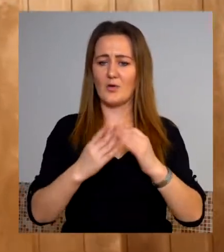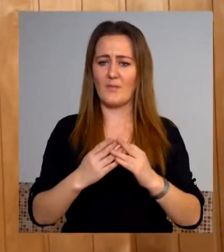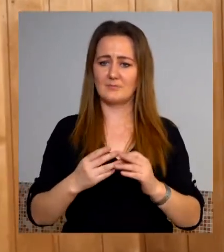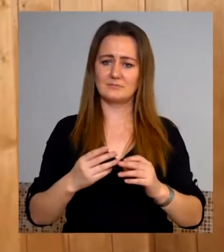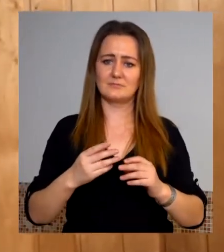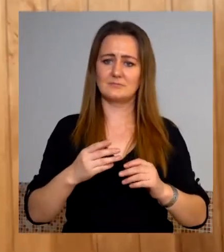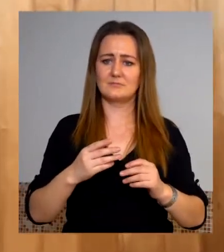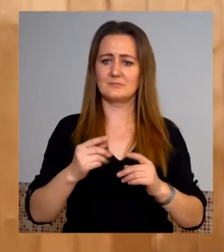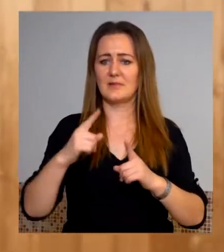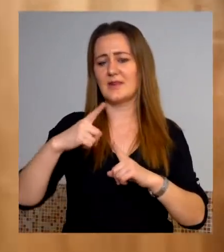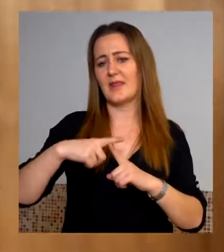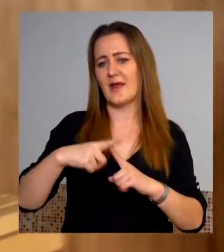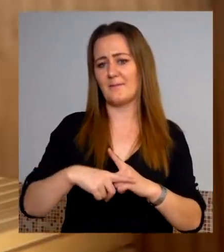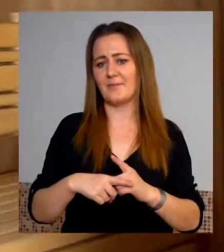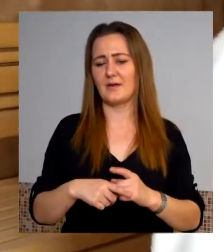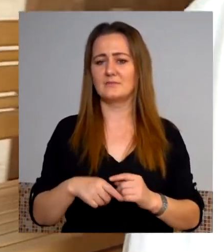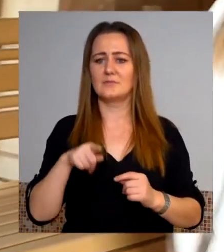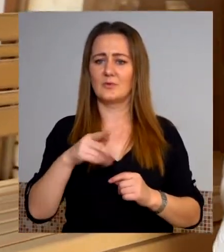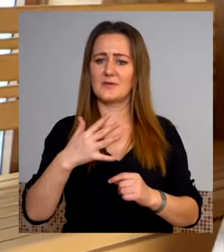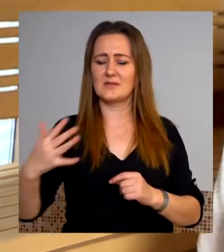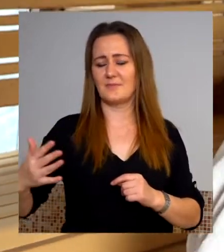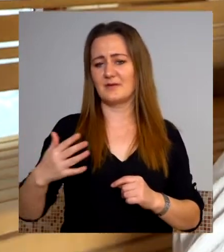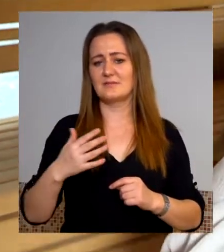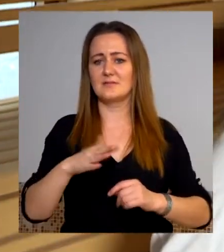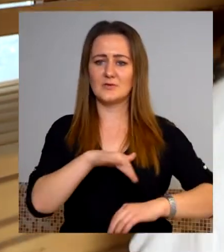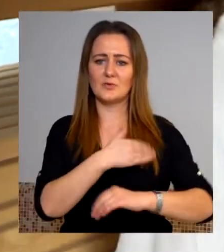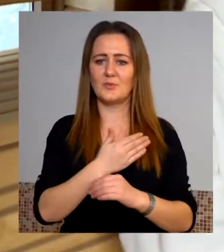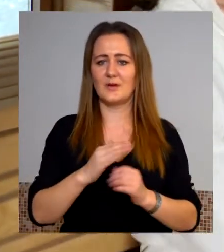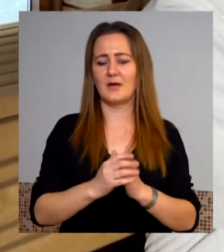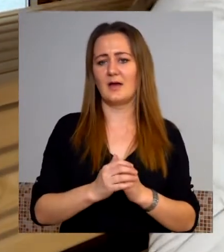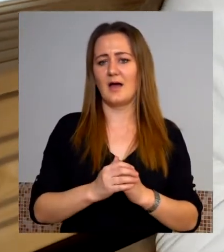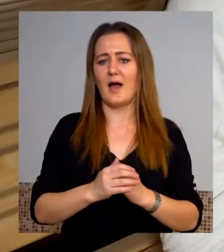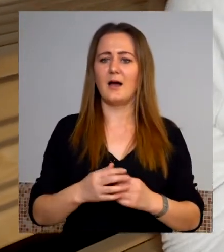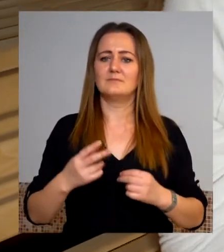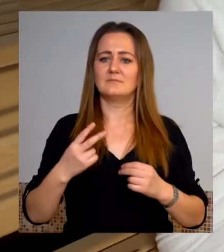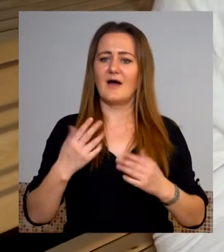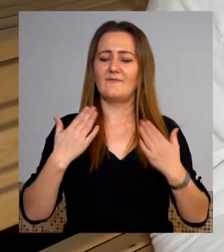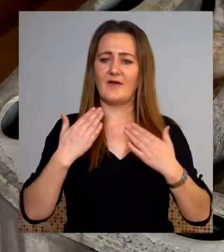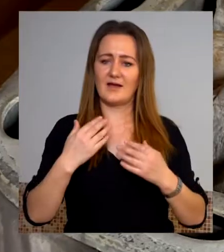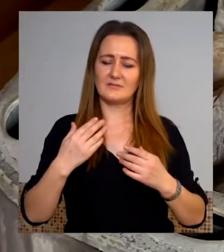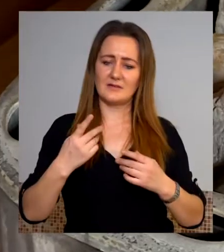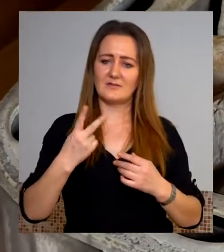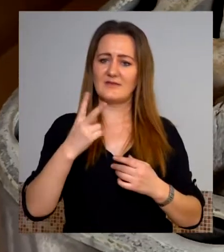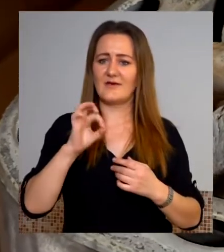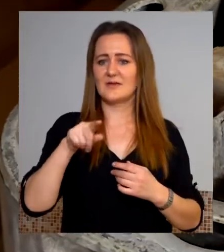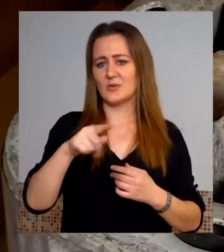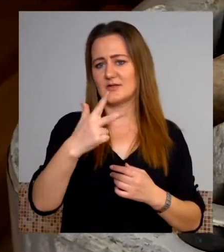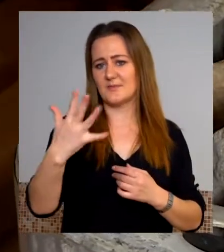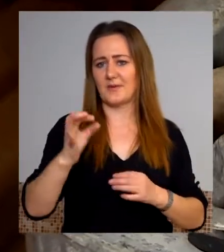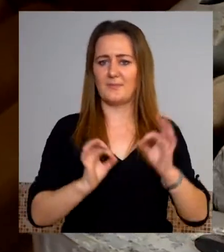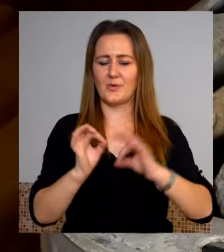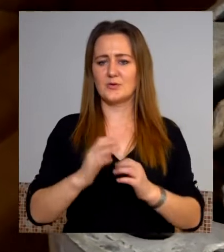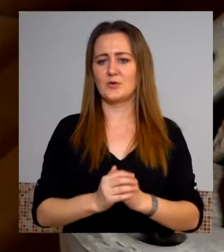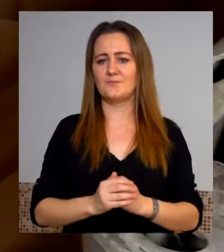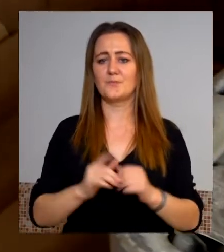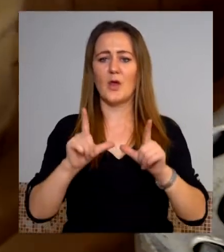kod nje temperatura ide do 55 stupnjeva, ali vlažnost zraka između 25 i 35%. Imate isto tako u